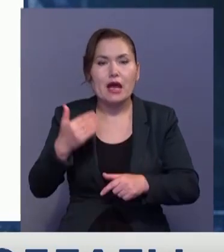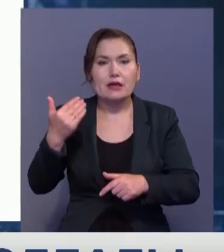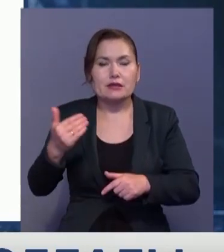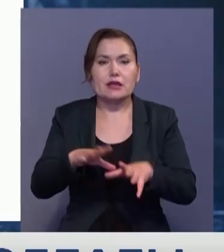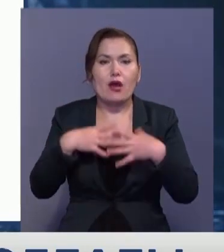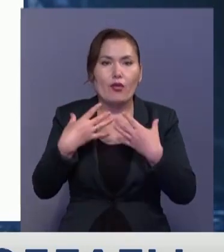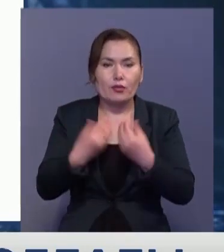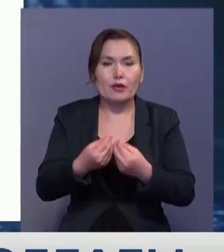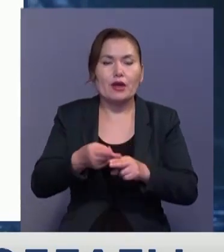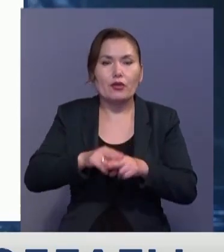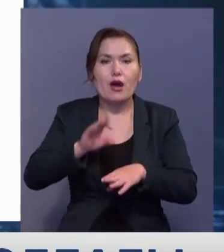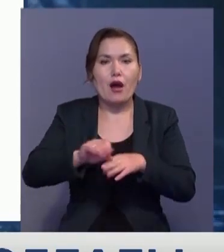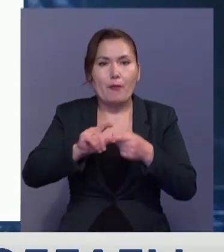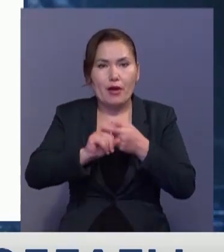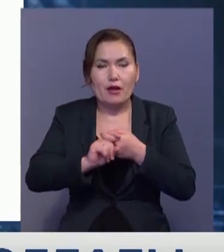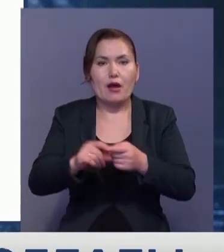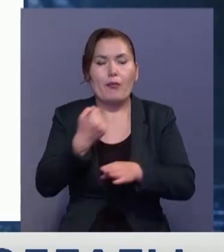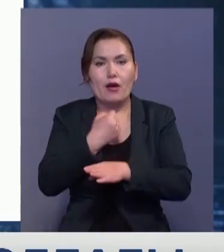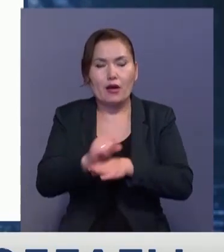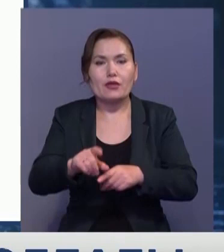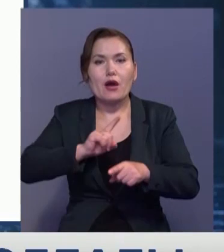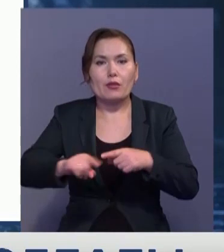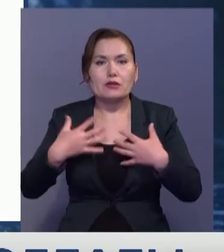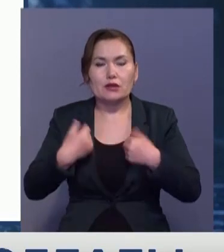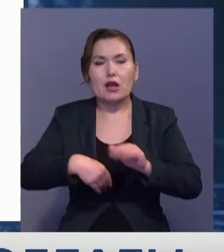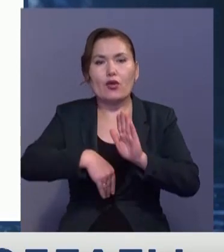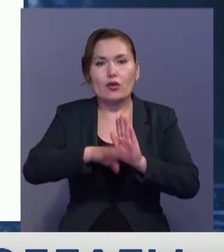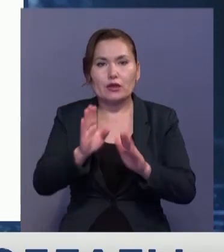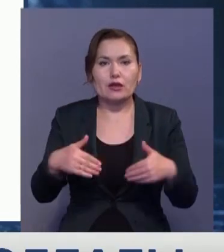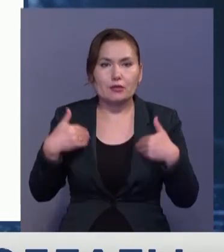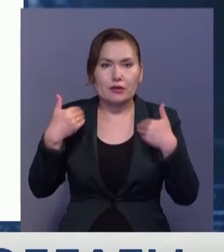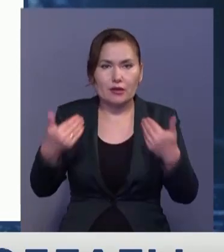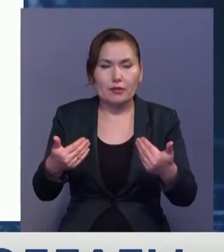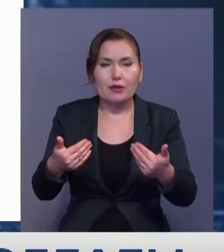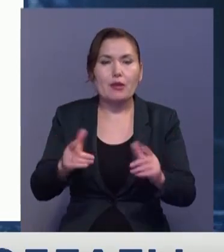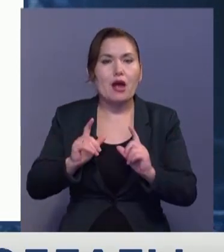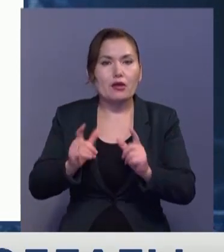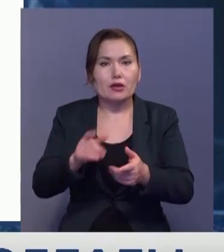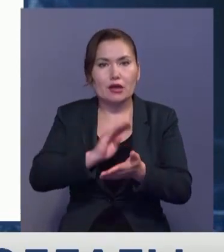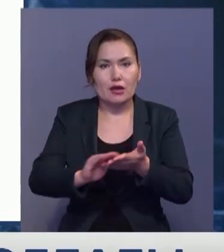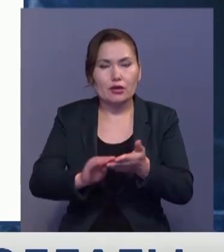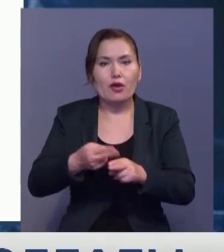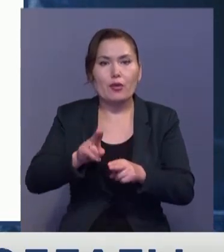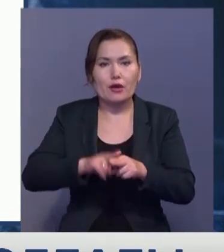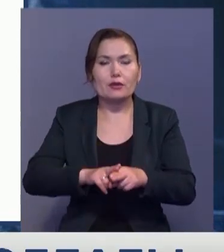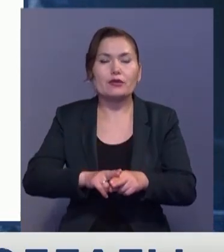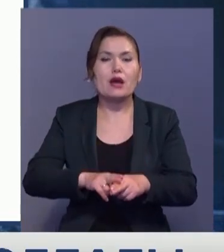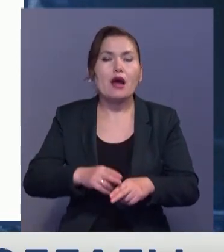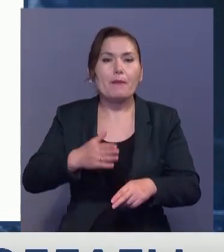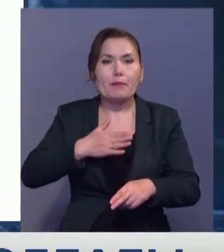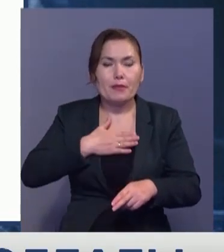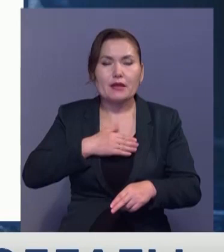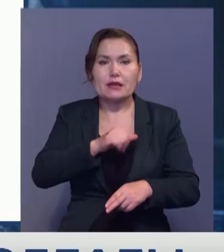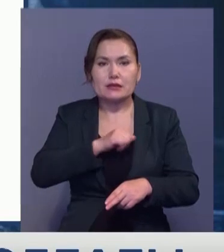және отбасыңызға осы науқастан жедел әрі толық жазылып шығуларыңызға тілектестігімді білдіремін. Бұл жағдайды өз